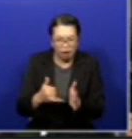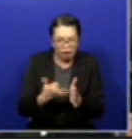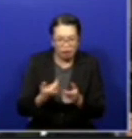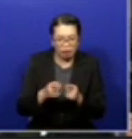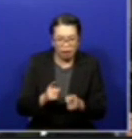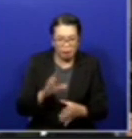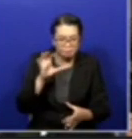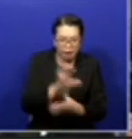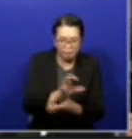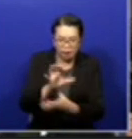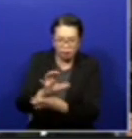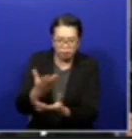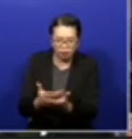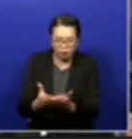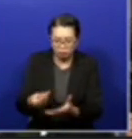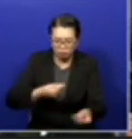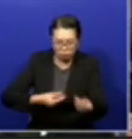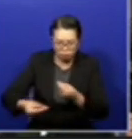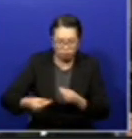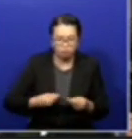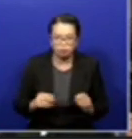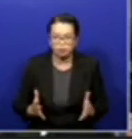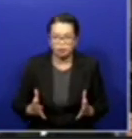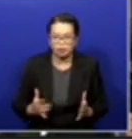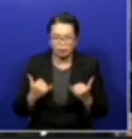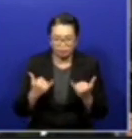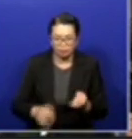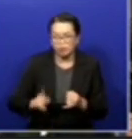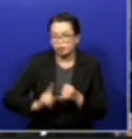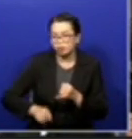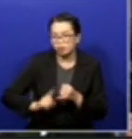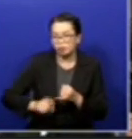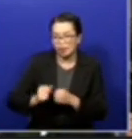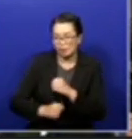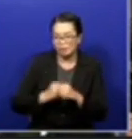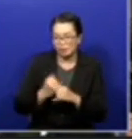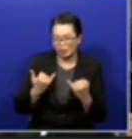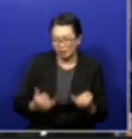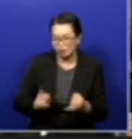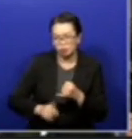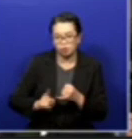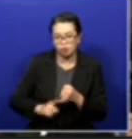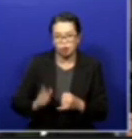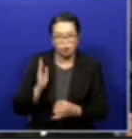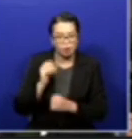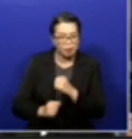ได้ปีนี้เป็นปีสุดท้ายนะครับปีหน้าอย่าส่งรายงานแ